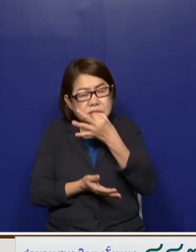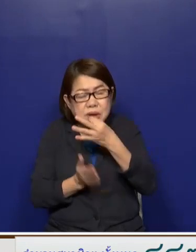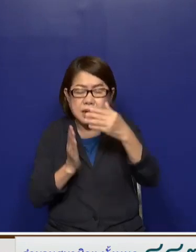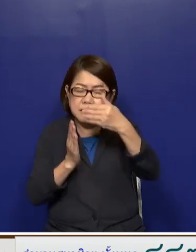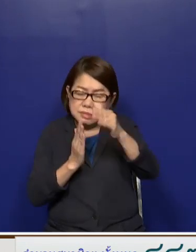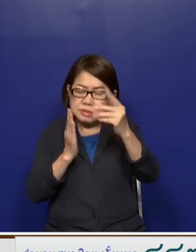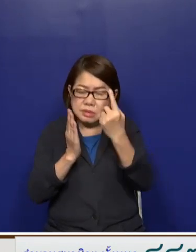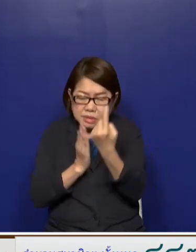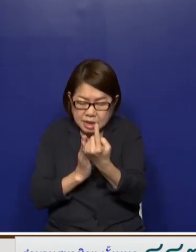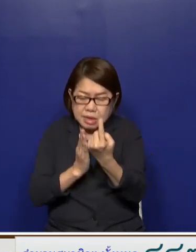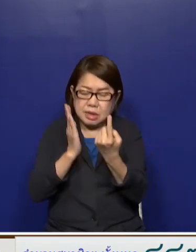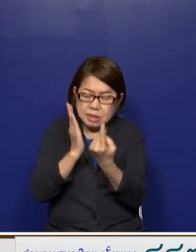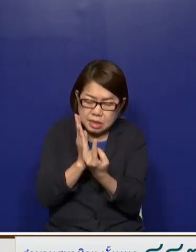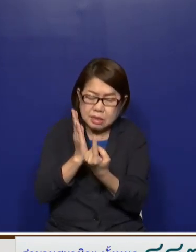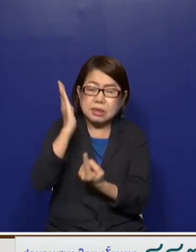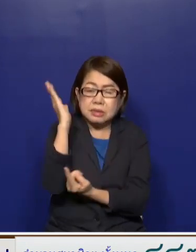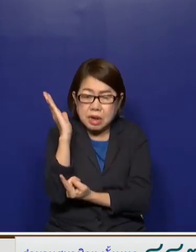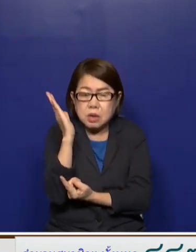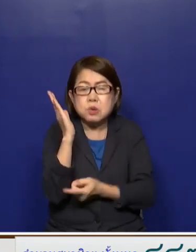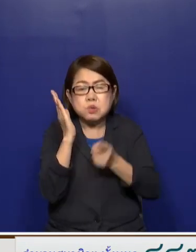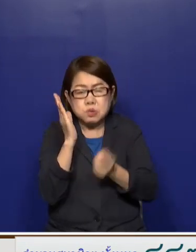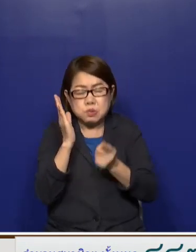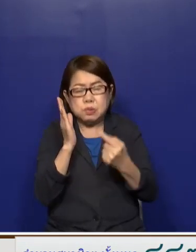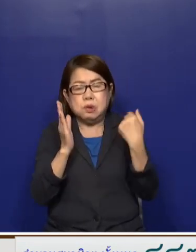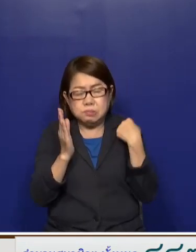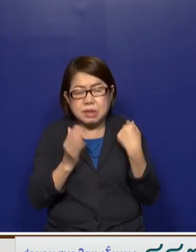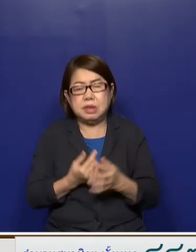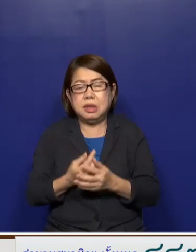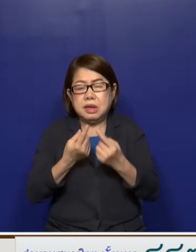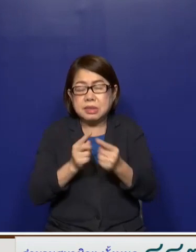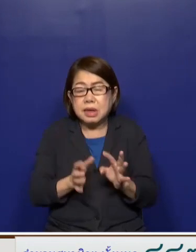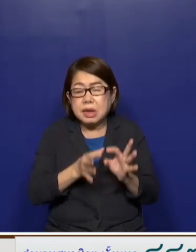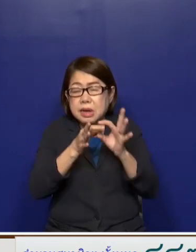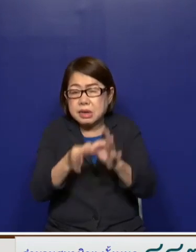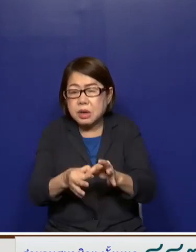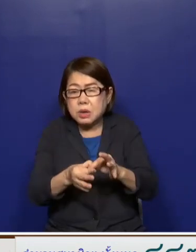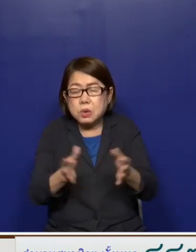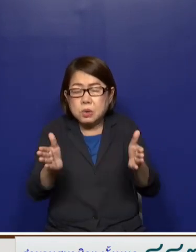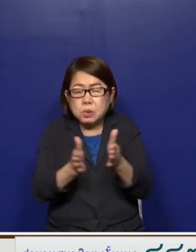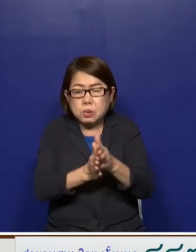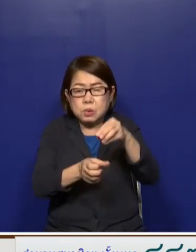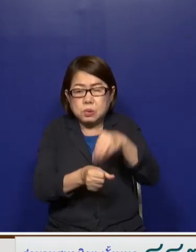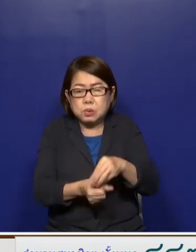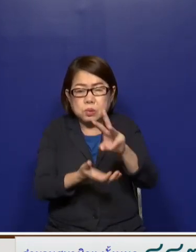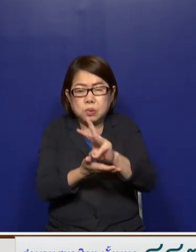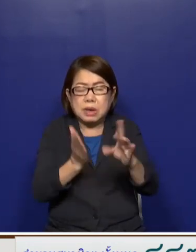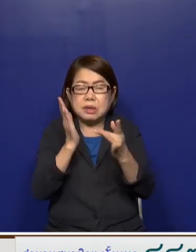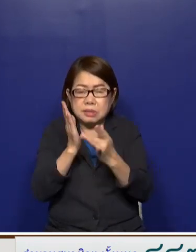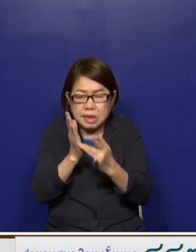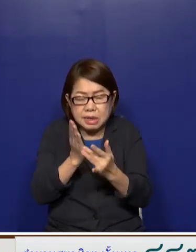ก็มีกันอยู่แต่ก็ไปพลอยที่หรือไปอาศัยที่อยู่ซึ่งเป็นวิทยาลัยเทคนิคหรือวิทยา